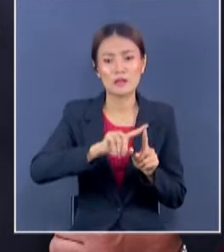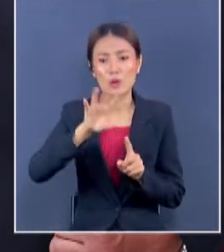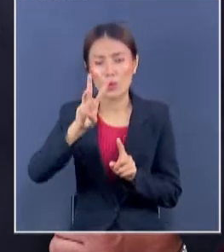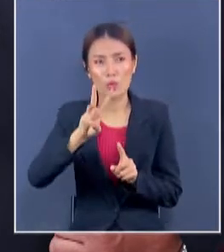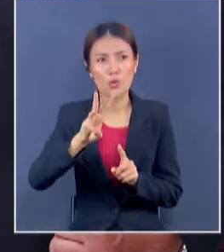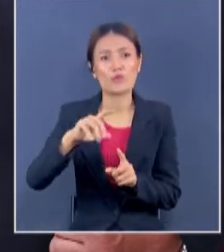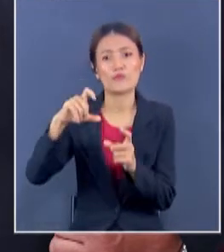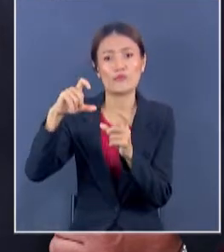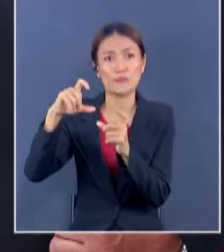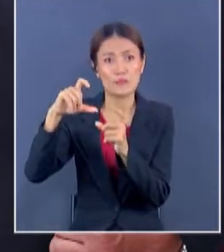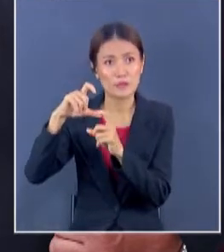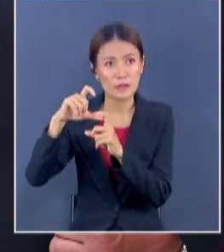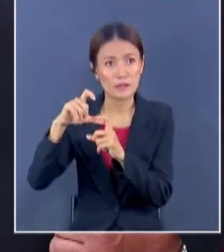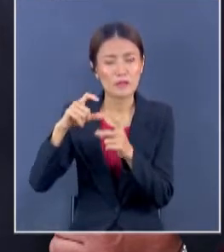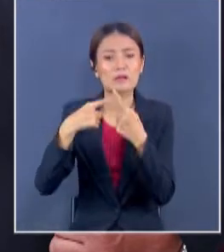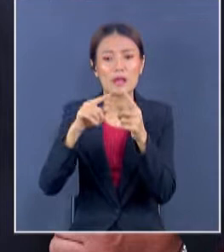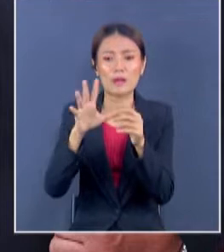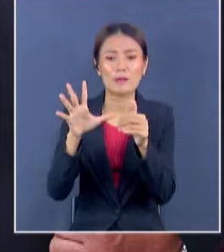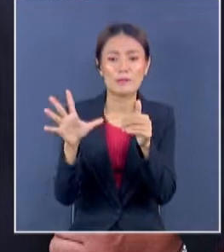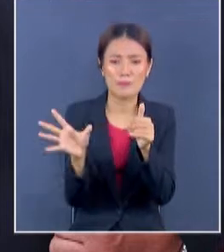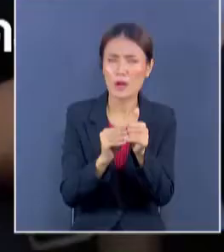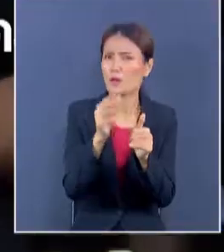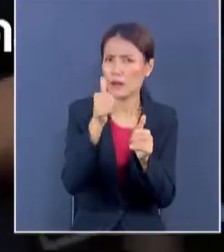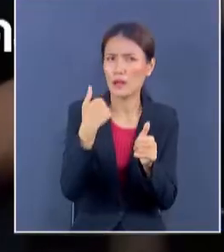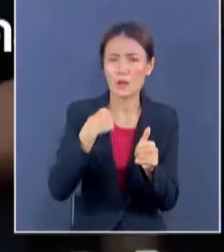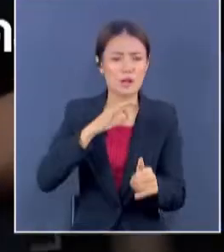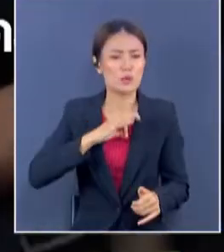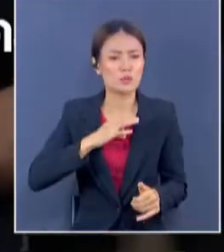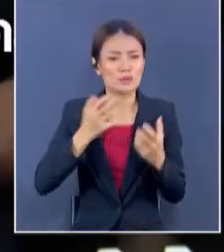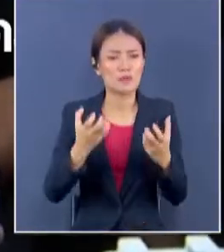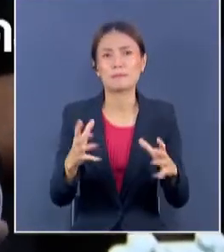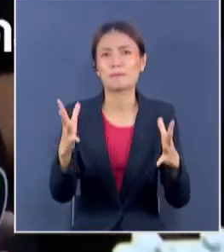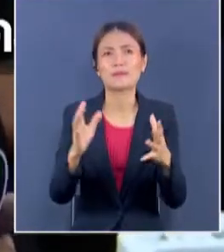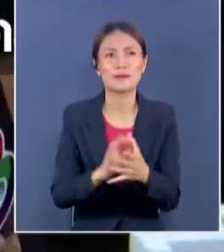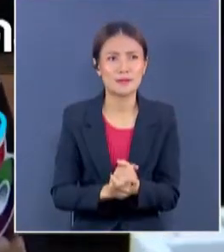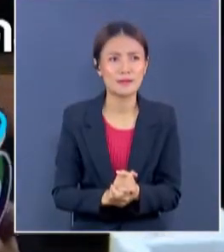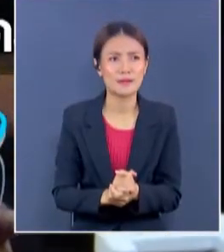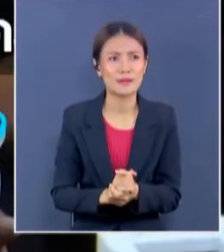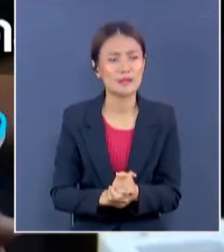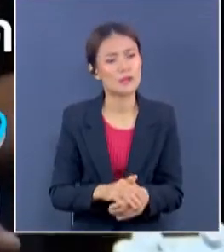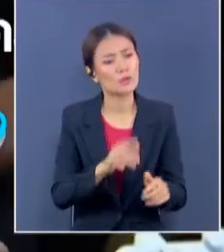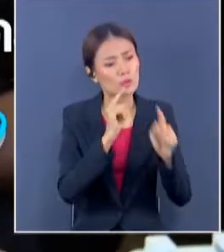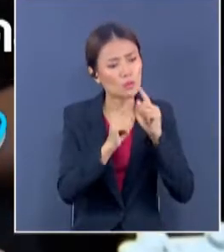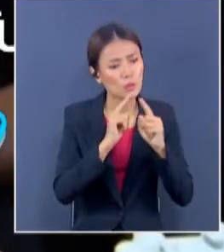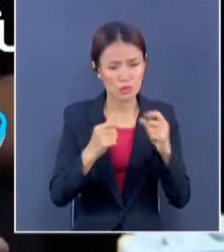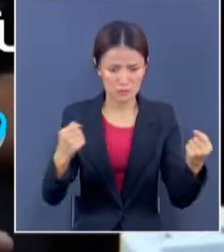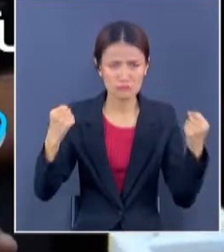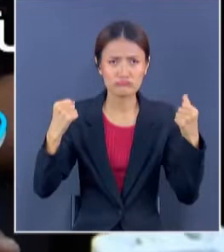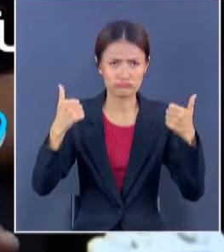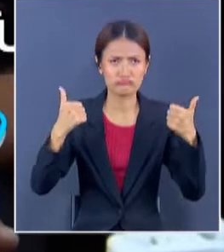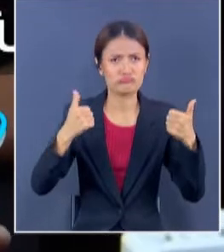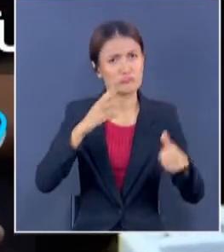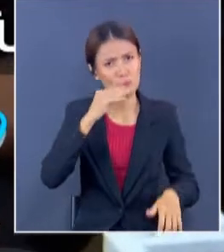ต่อาการมันไม่มากครับ ท่านแข็งแรงดีครับก็คุยกับท่านทั้งประชาก็ยังคุยกันอยู่ครับท่